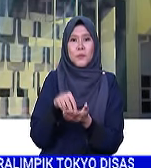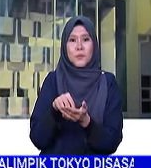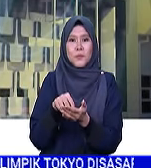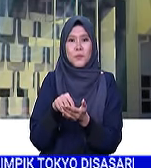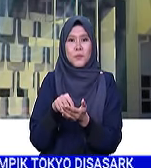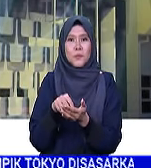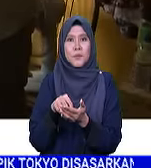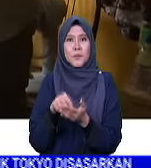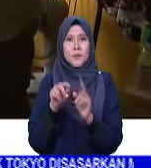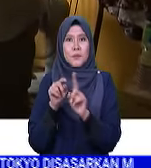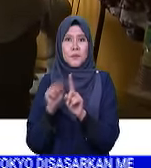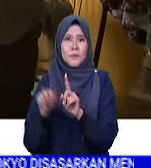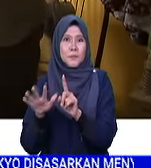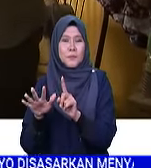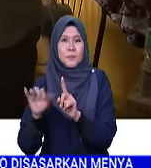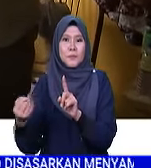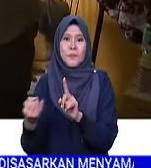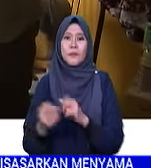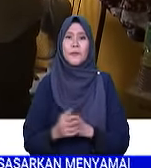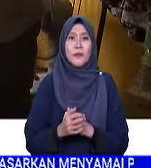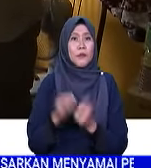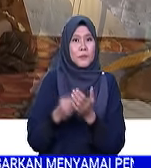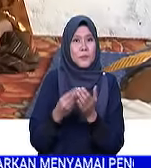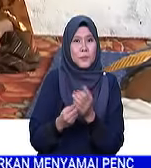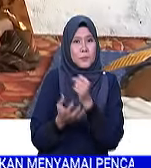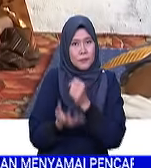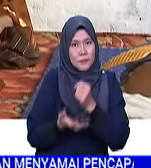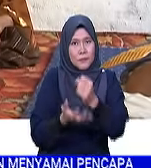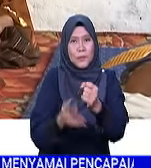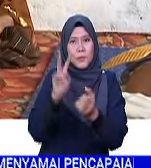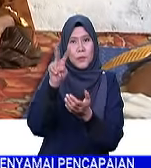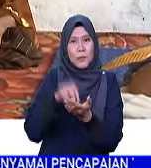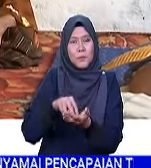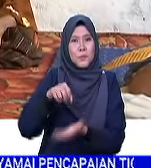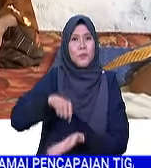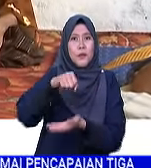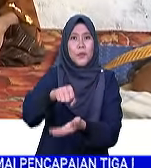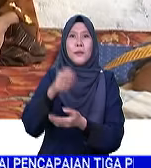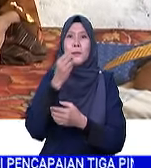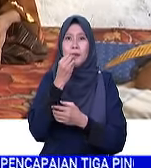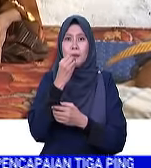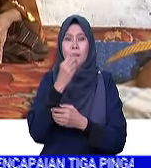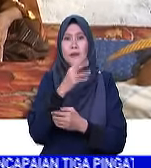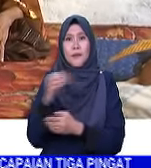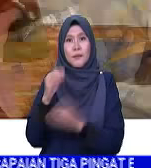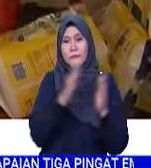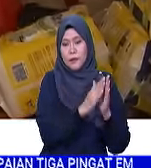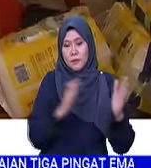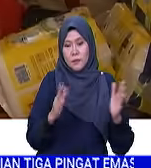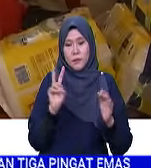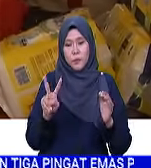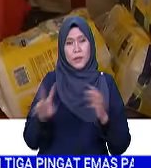makanan. Bagi fasa 1, 1.5 juta ringgit diperuntukkan dengan agihan sebanyak 2,000 bakul makanan ke setiap DUN. Manakala bagi fasa 2,